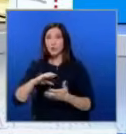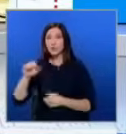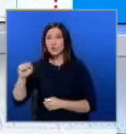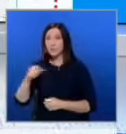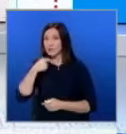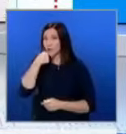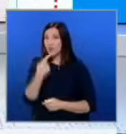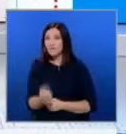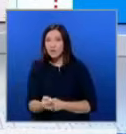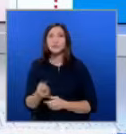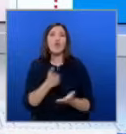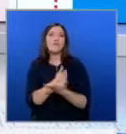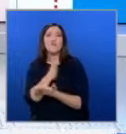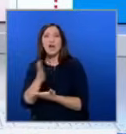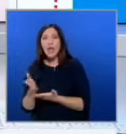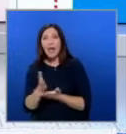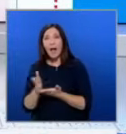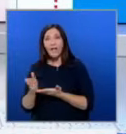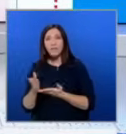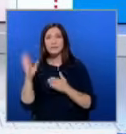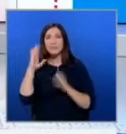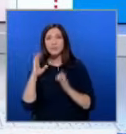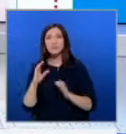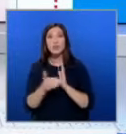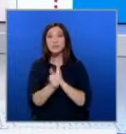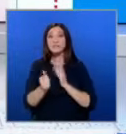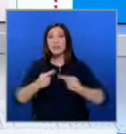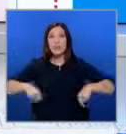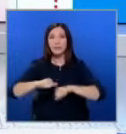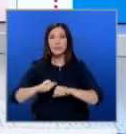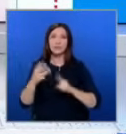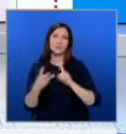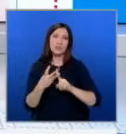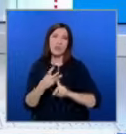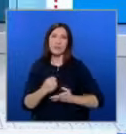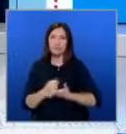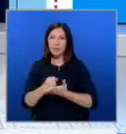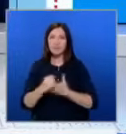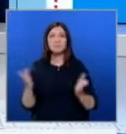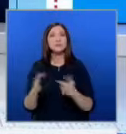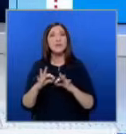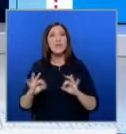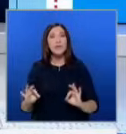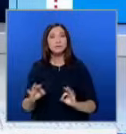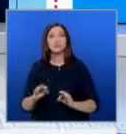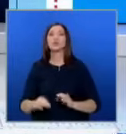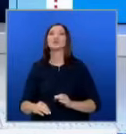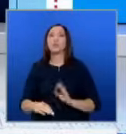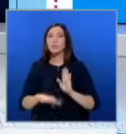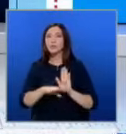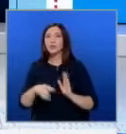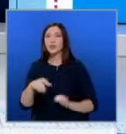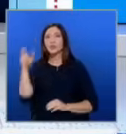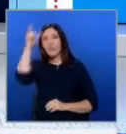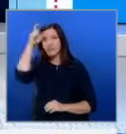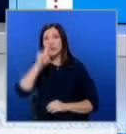политически формации заявиха, че вариантът за правителство е експертен кабинет с третия мандат. Стана ясно, че депутатите от